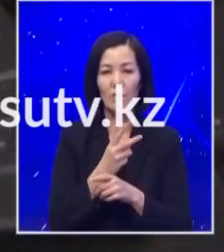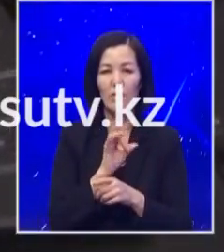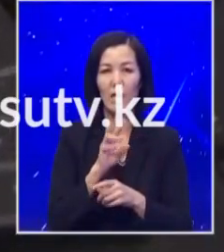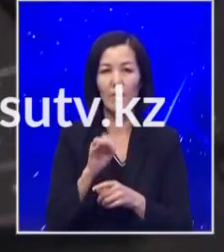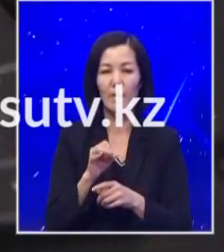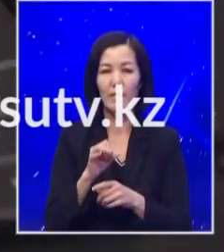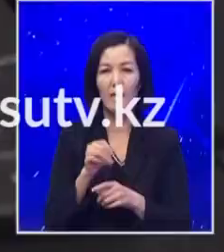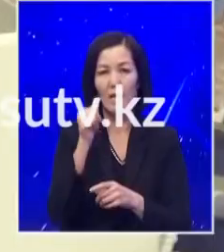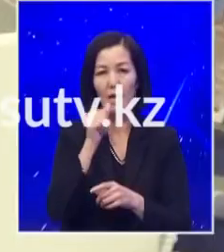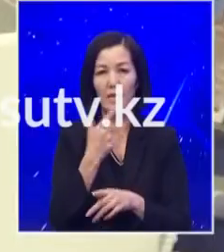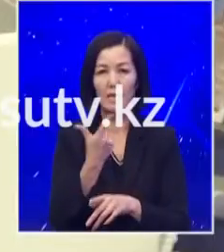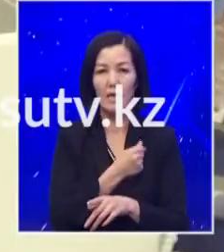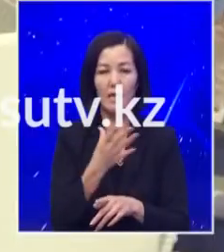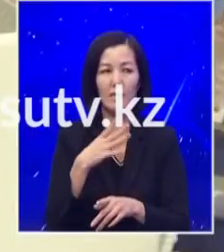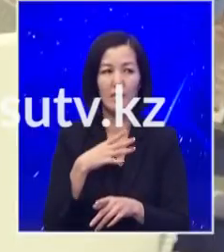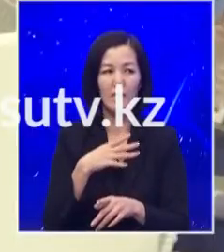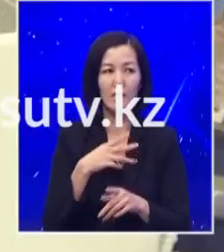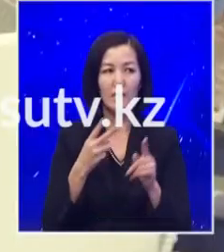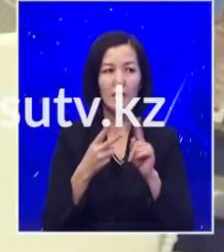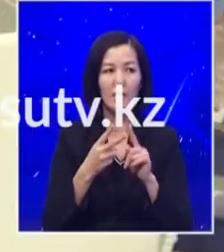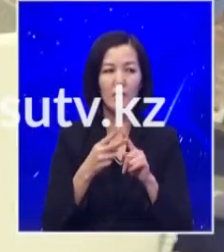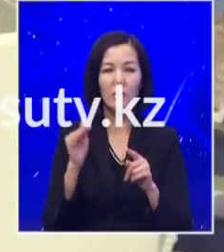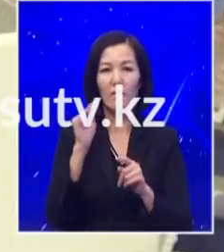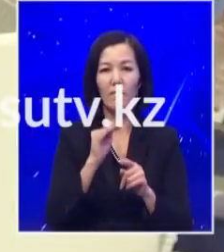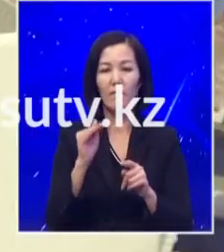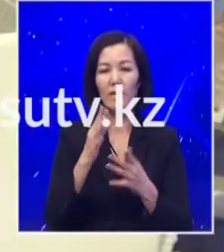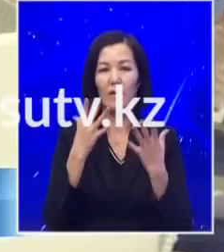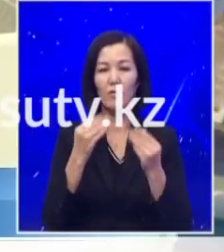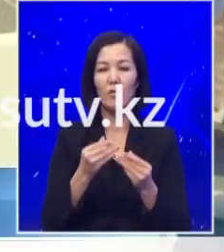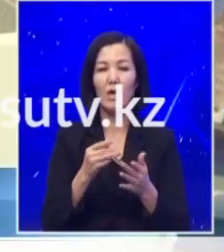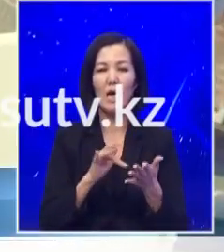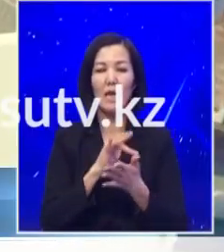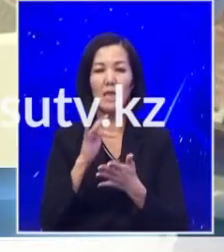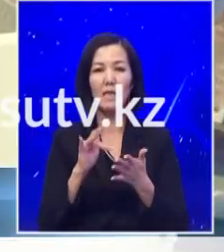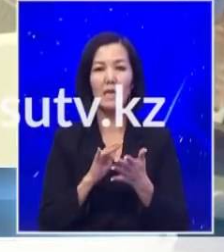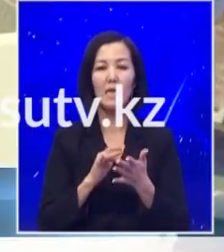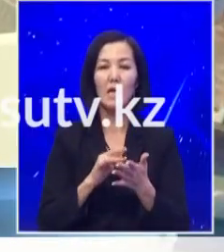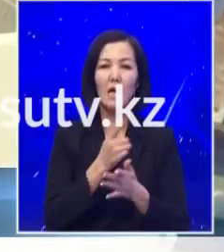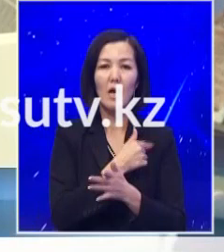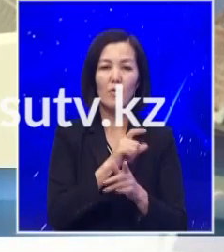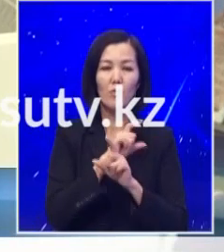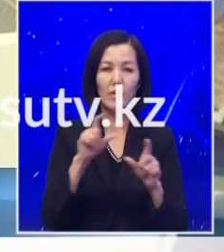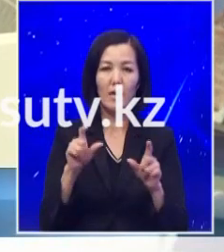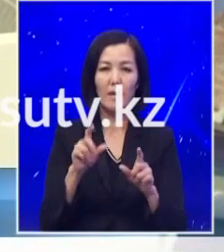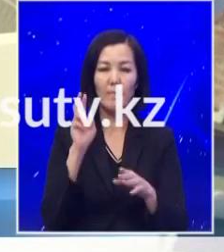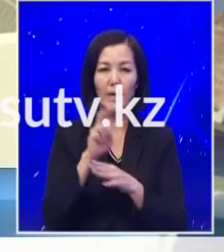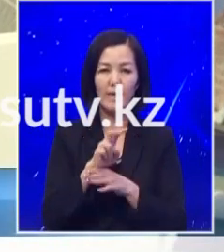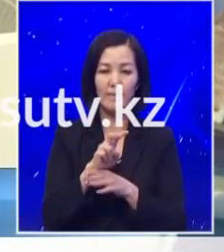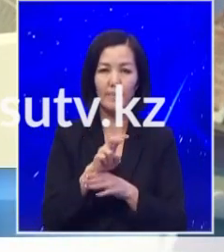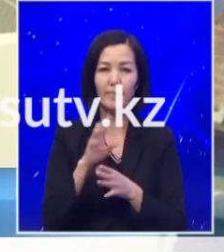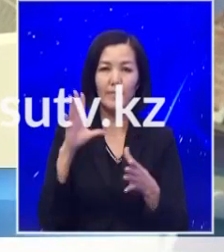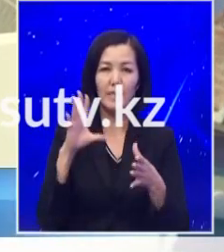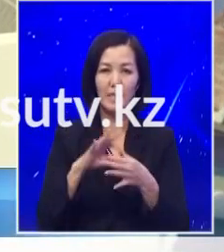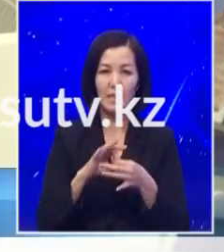айында салдырыпты. 2 февраль күні өзіміздің қалалық ауруханаға барып,